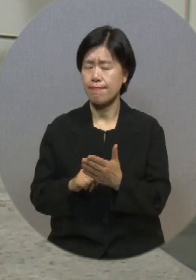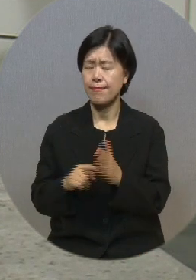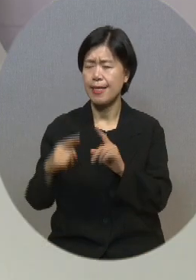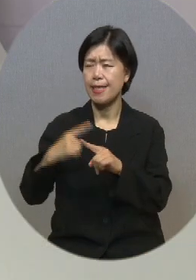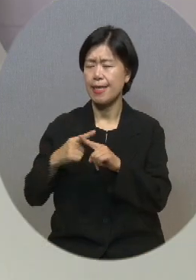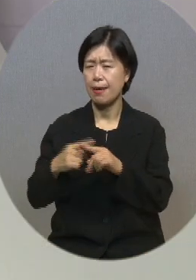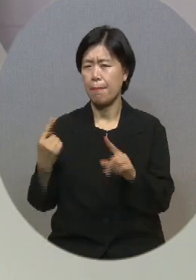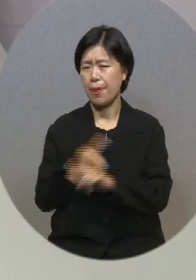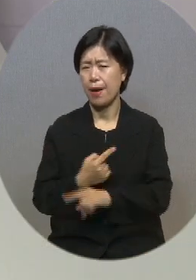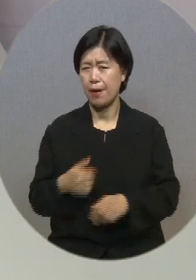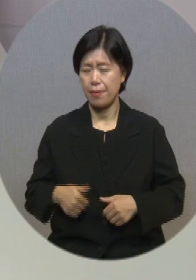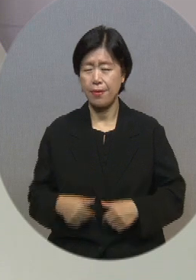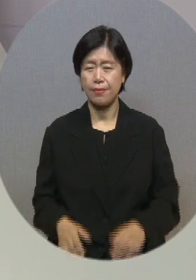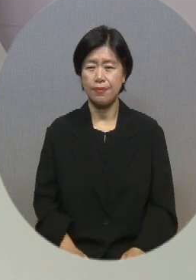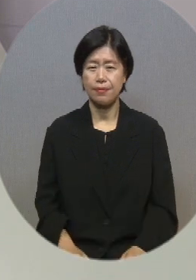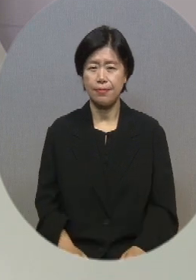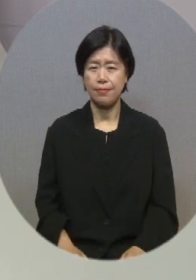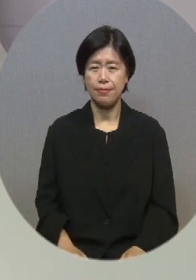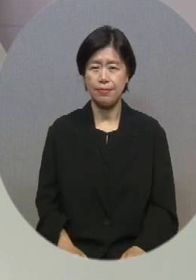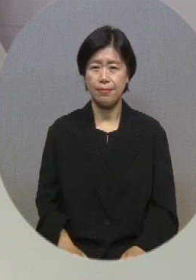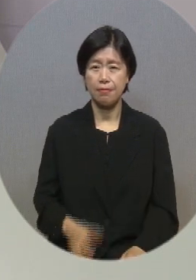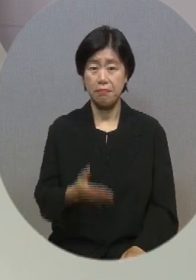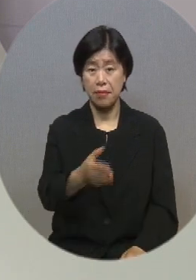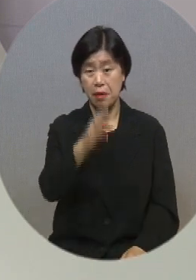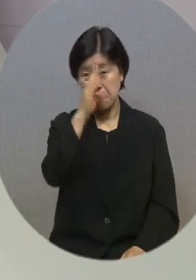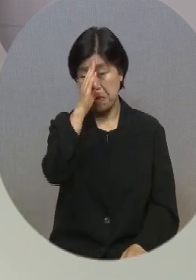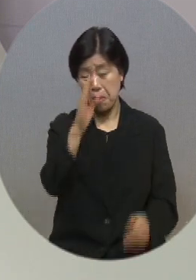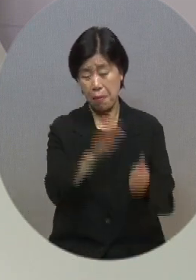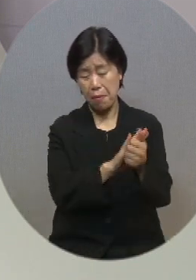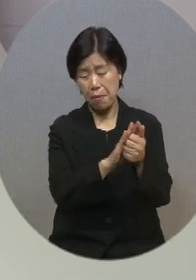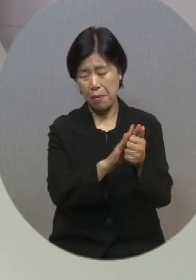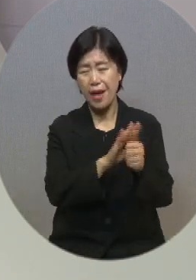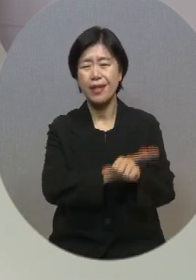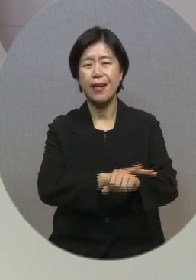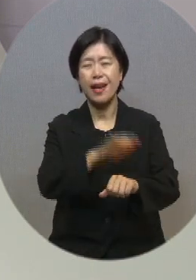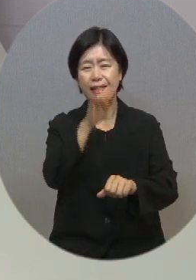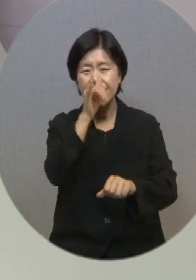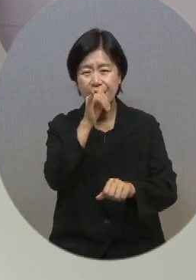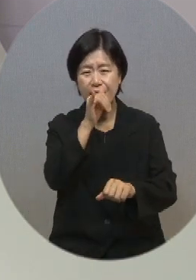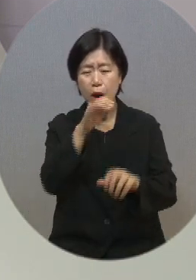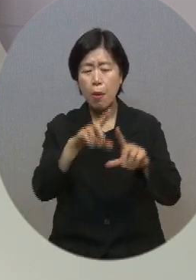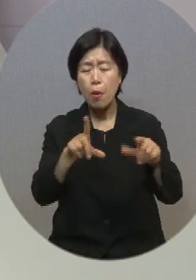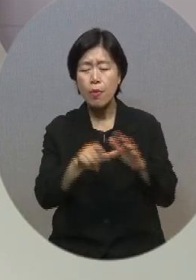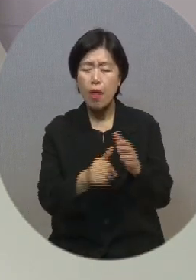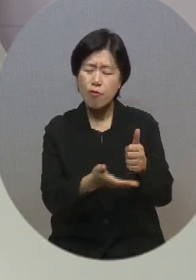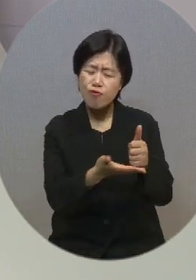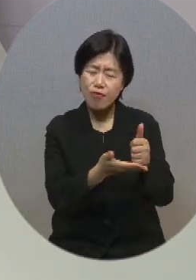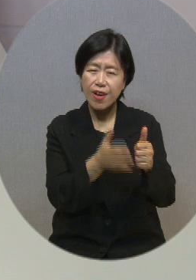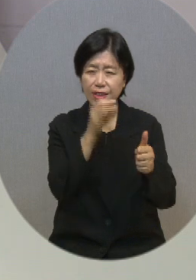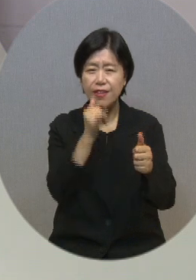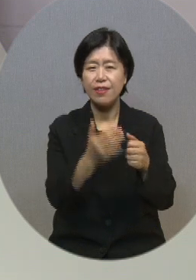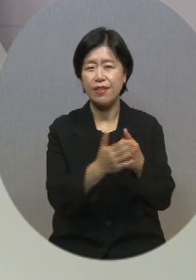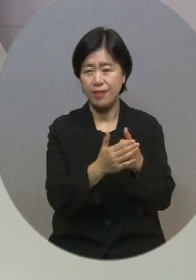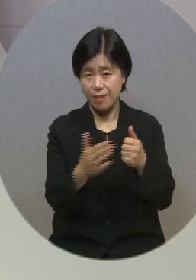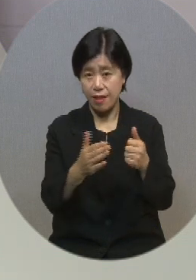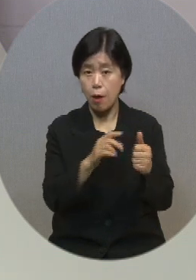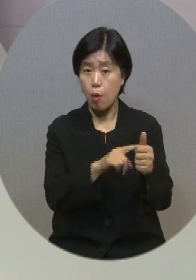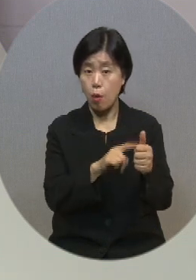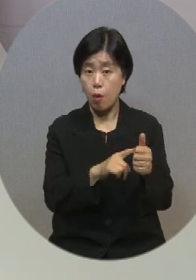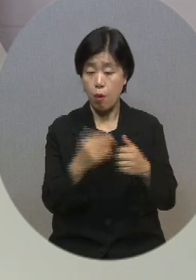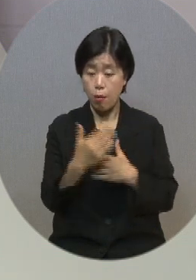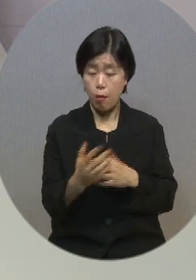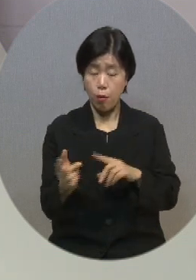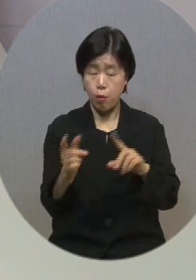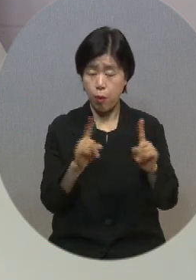네. 아마 병간호를 잘 해주시고 네. 평소에 많이 이렇게 지극정성으로 모셨기 때문에 에, 이렇게 이제 회복도